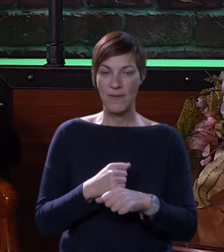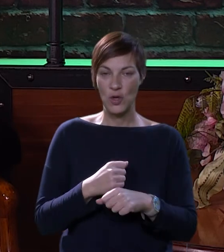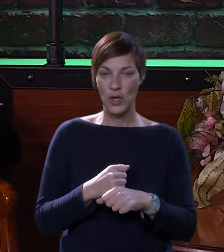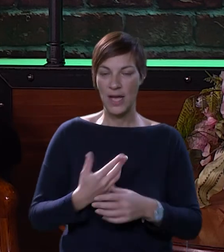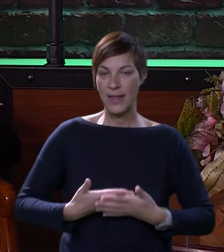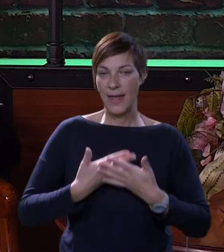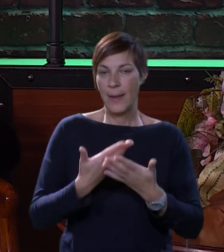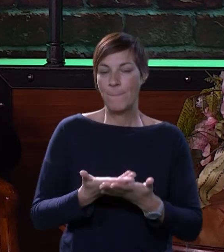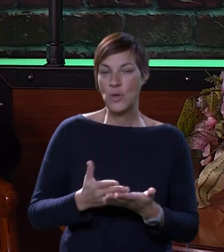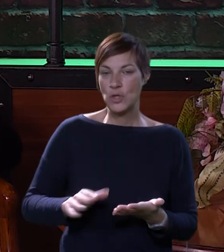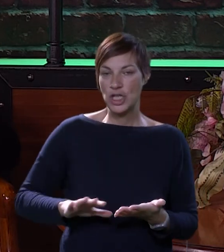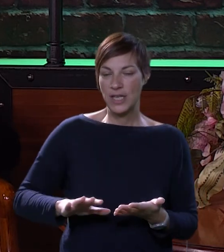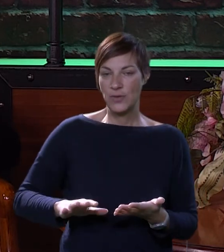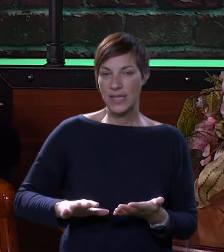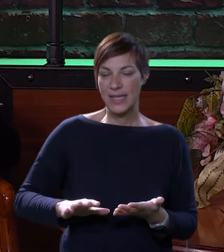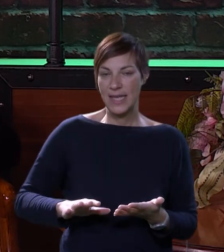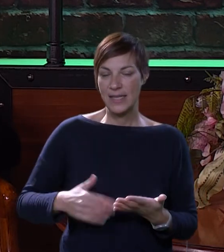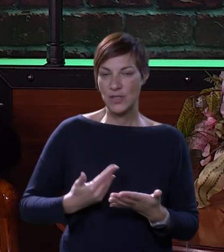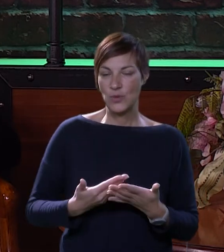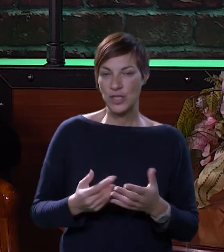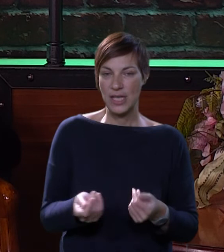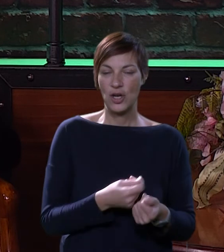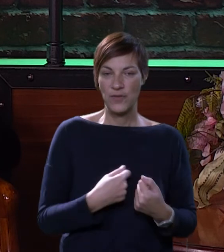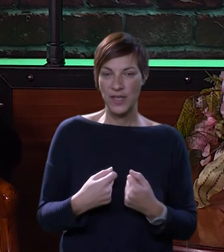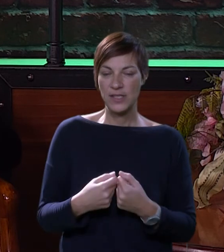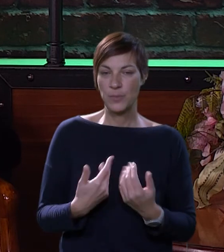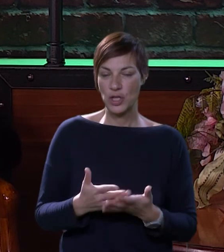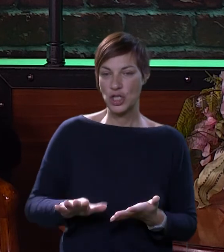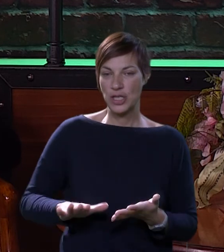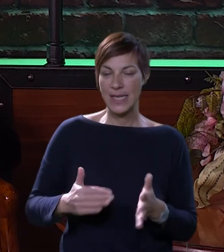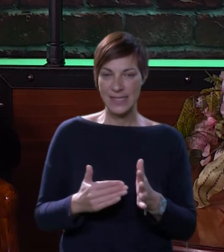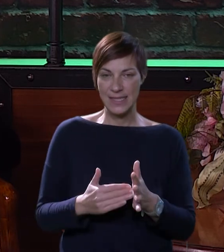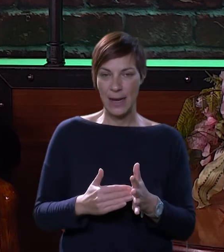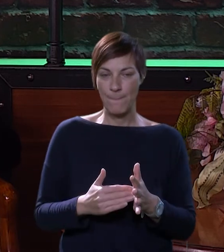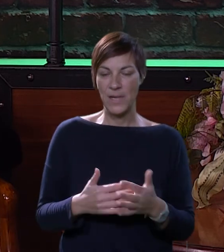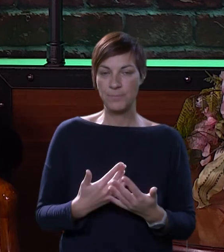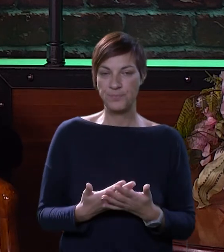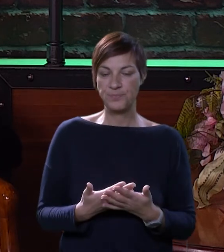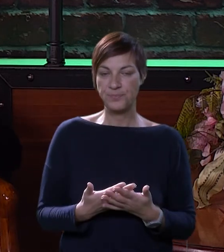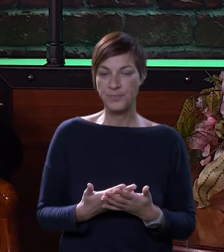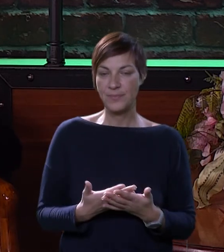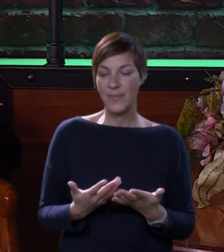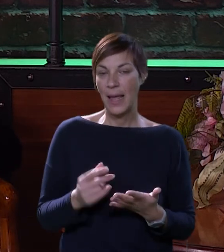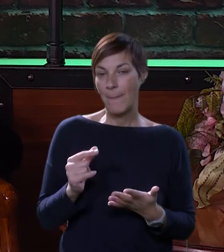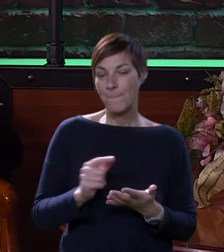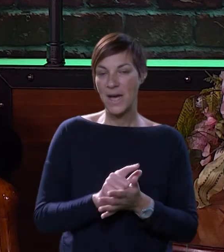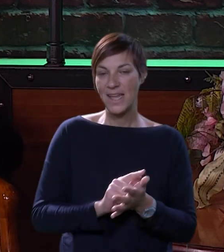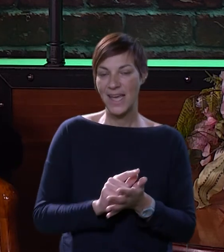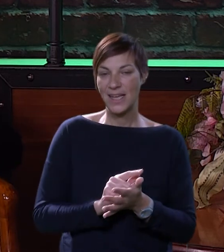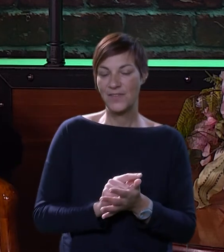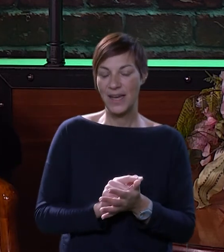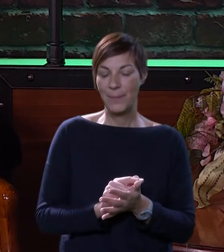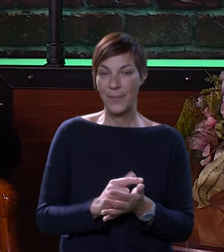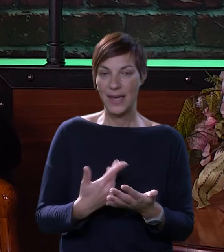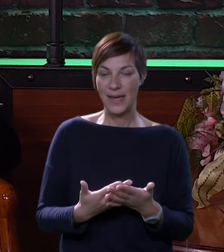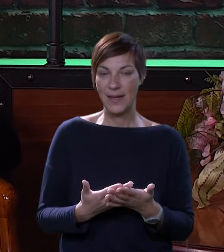i pružaju djecu koje su u njihovim skupinama ono što ta djeca trebaju. Tako da, evo, taj manjak vremena bi